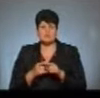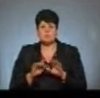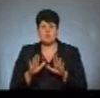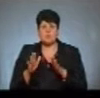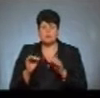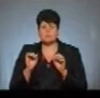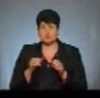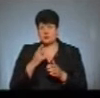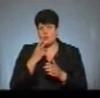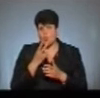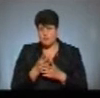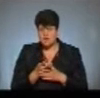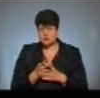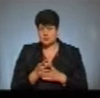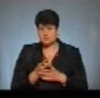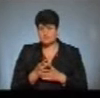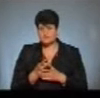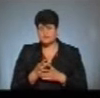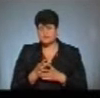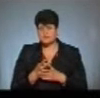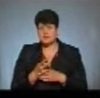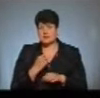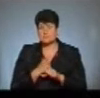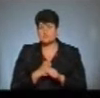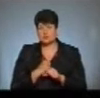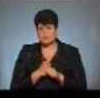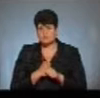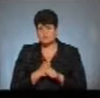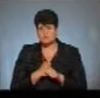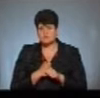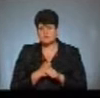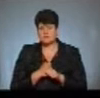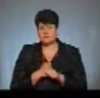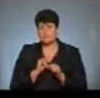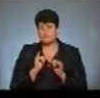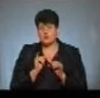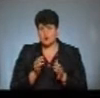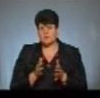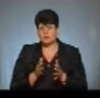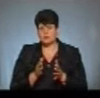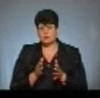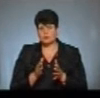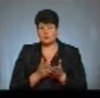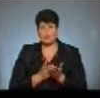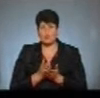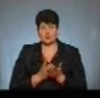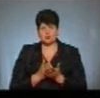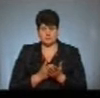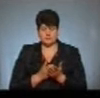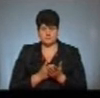можуть побачити і власне зробити таку погану собі послугу, а